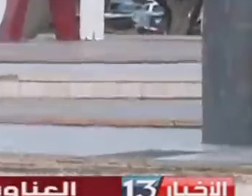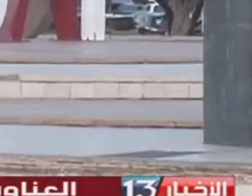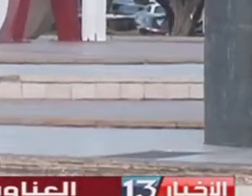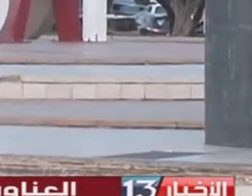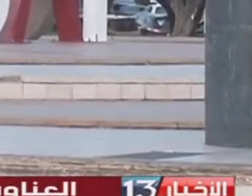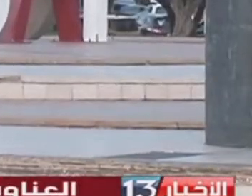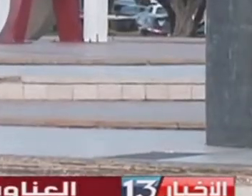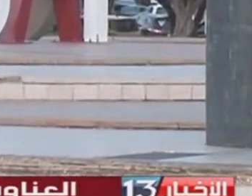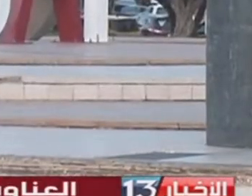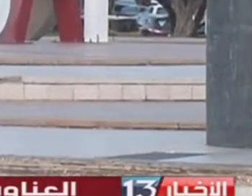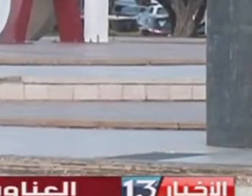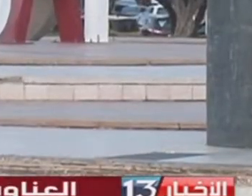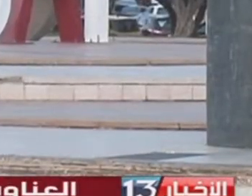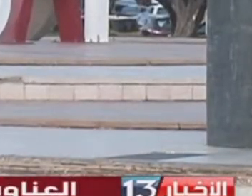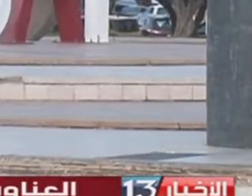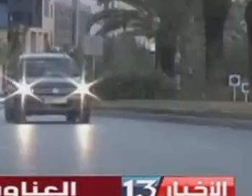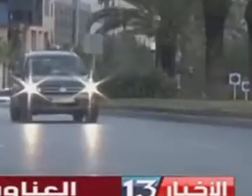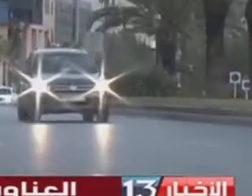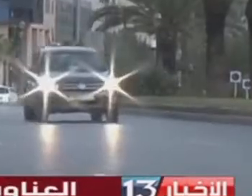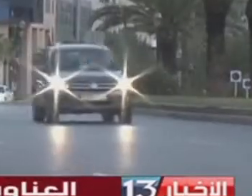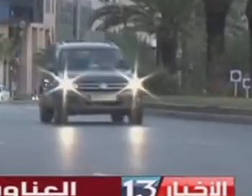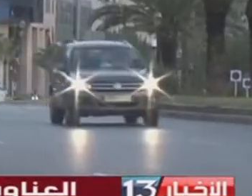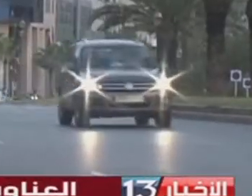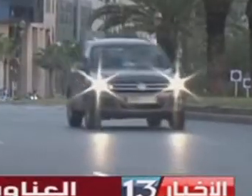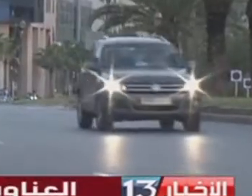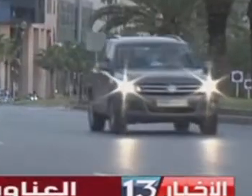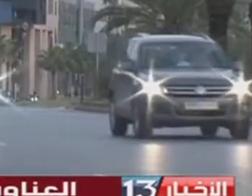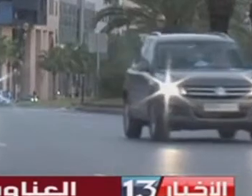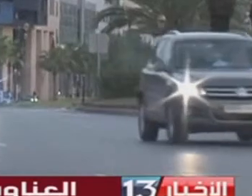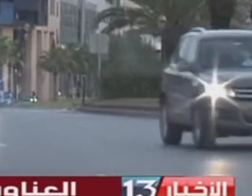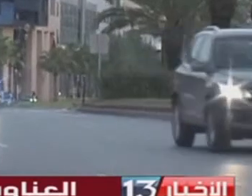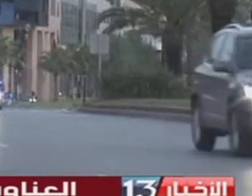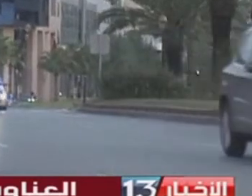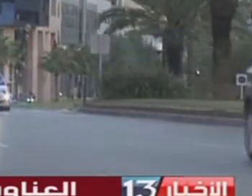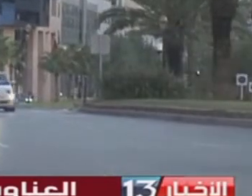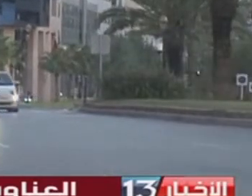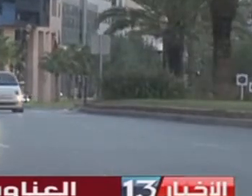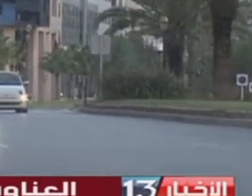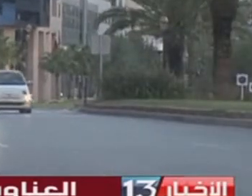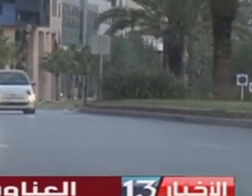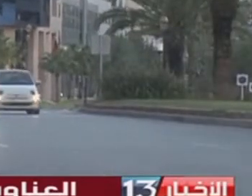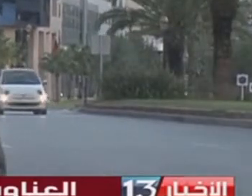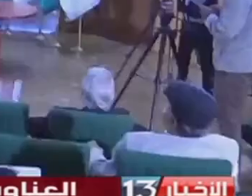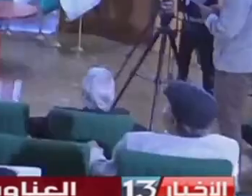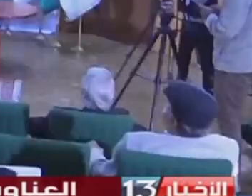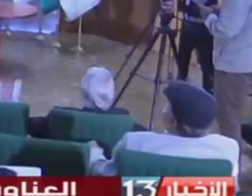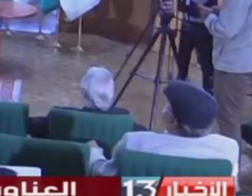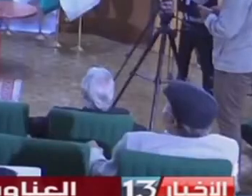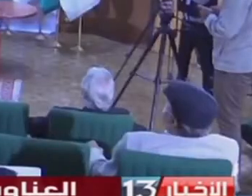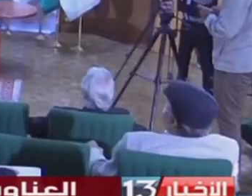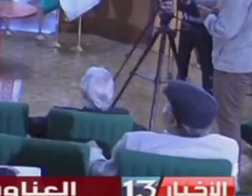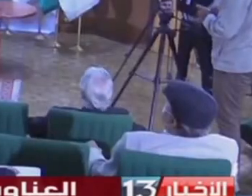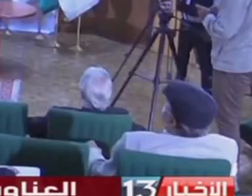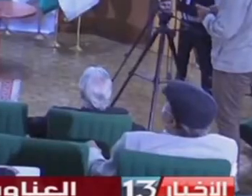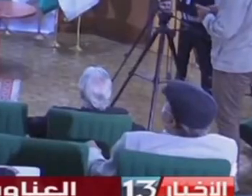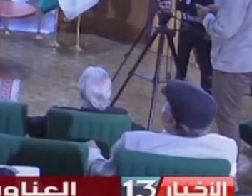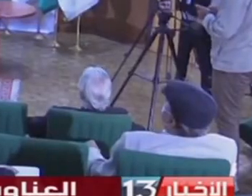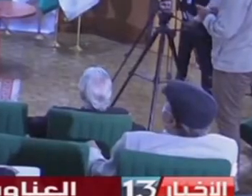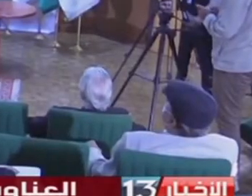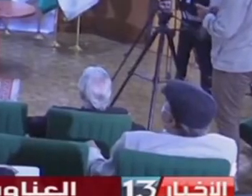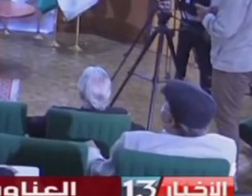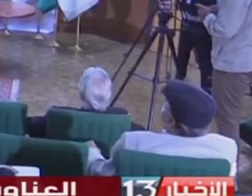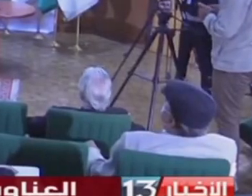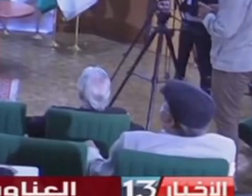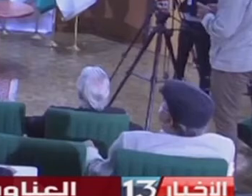الرباط تستضيف جوله جديده من الحوار اللي هي الليبيه للتفاوض بشان استكمال المشاورات على